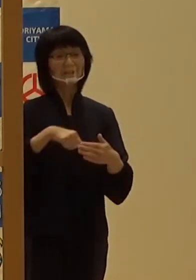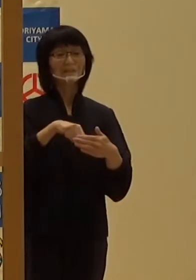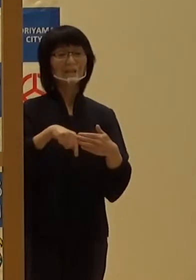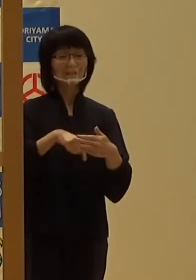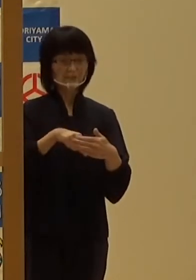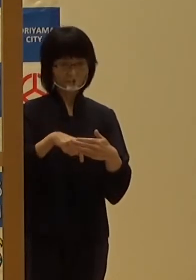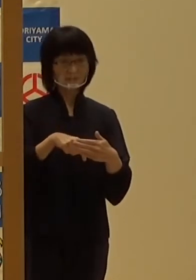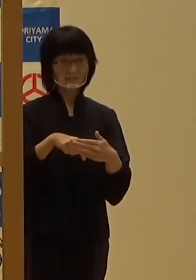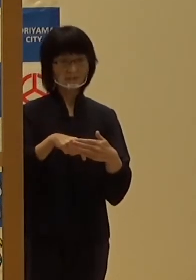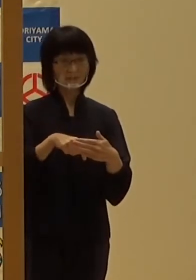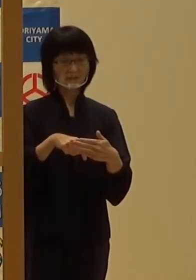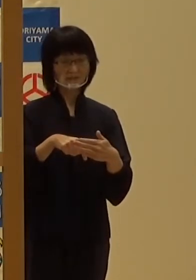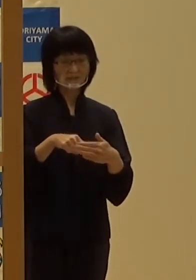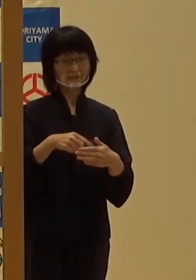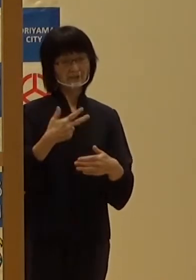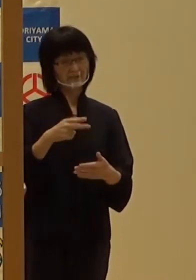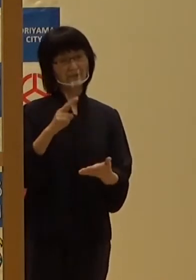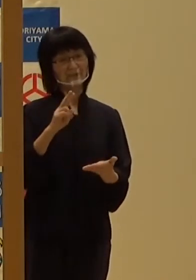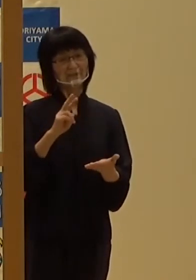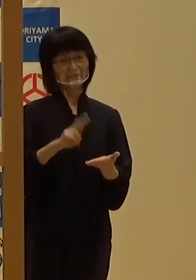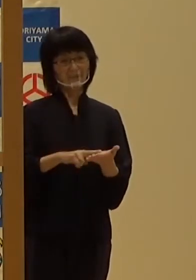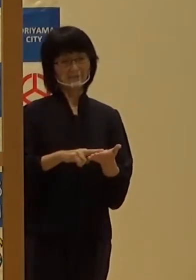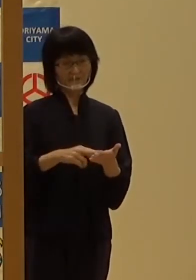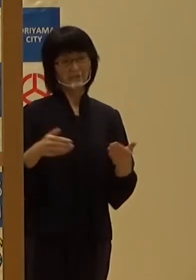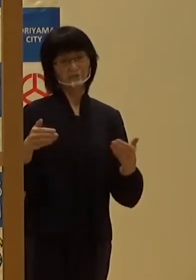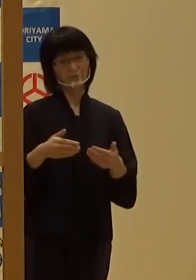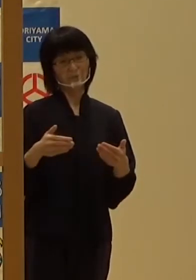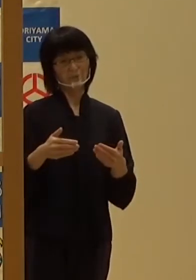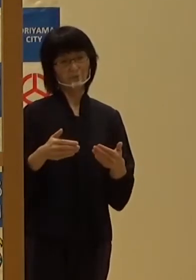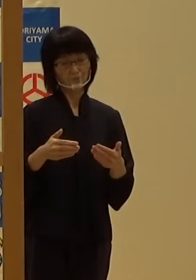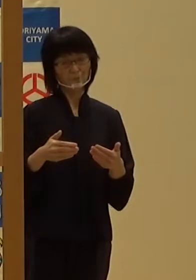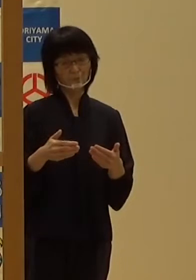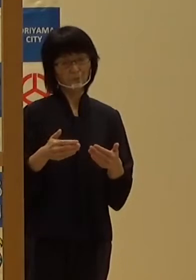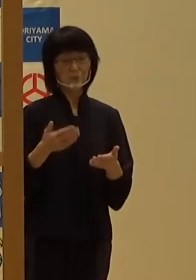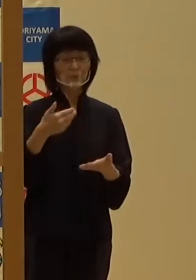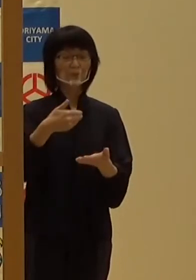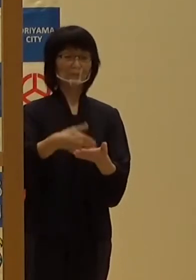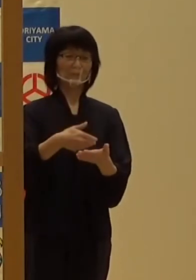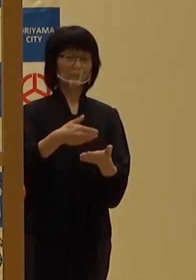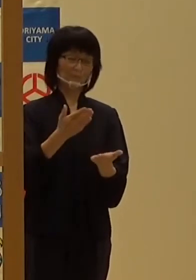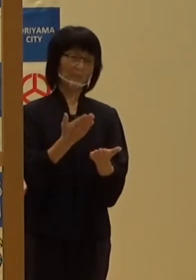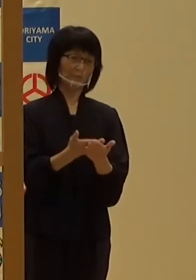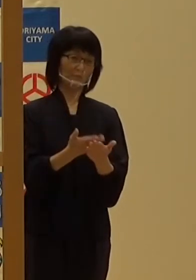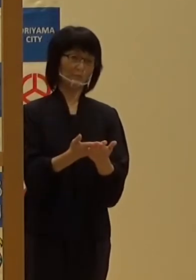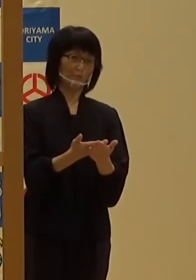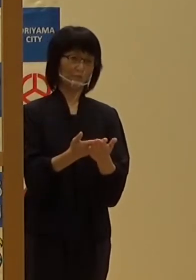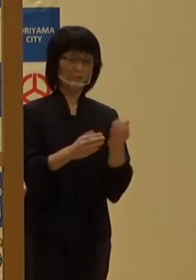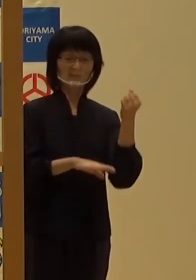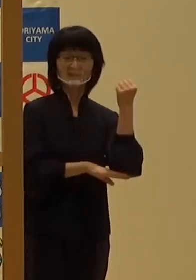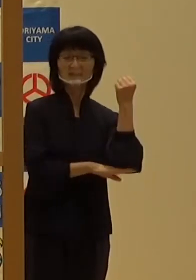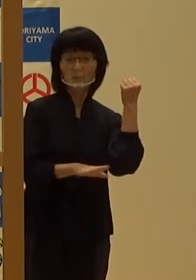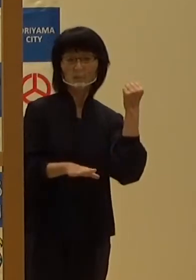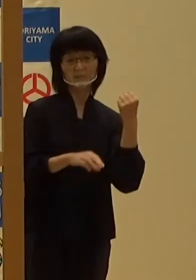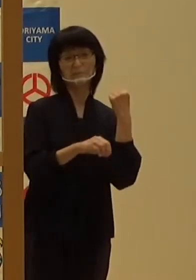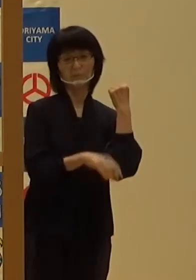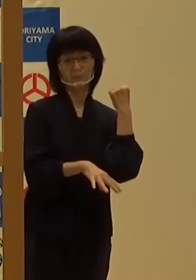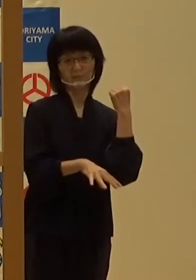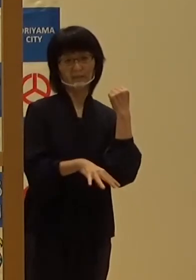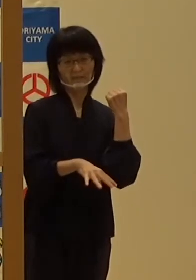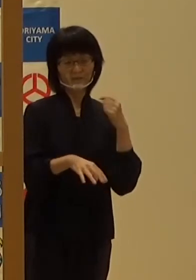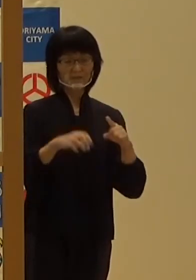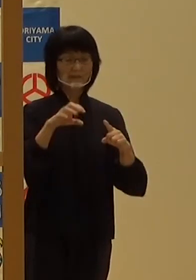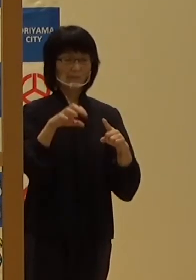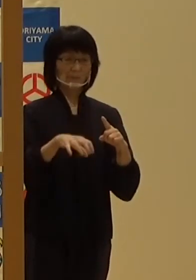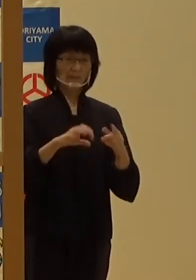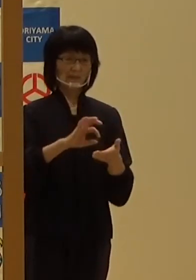ましては、市が定めた本事業の、要求水準書に基づきまして、公園利用者